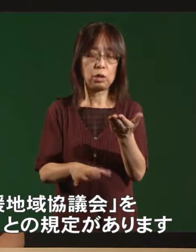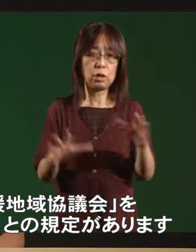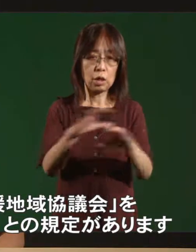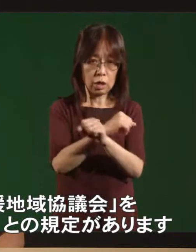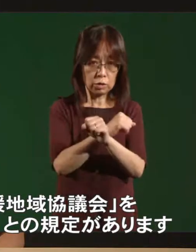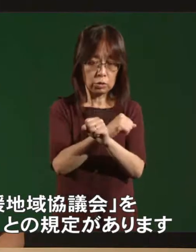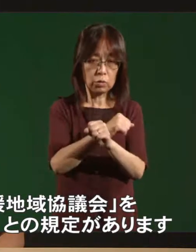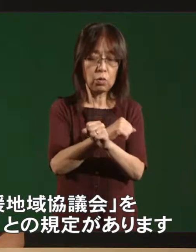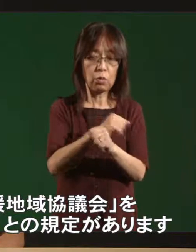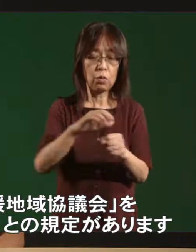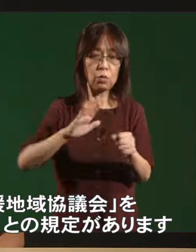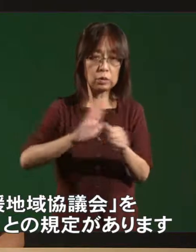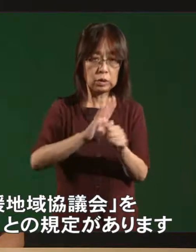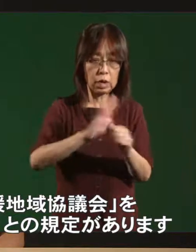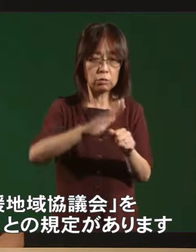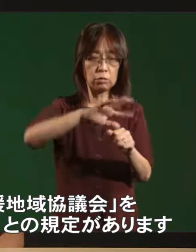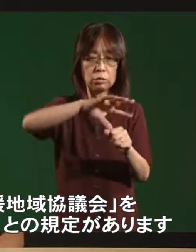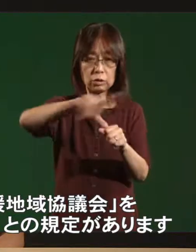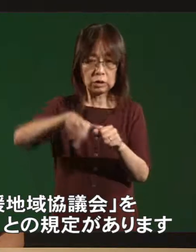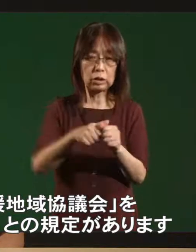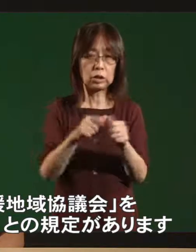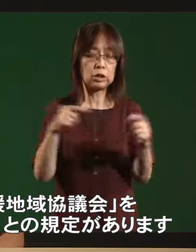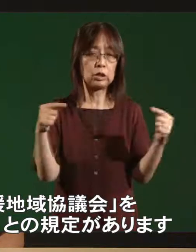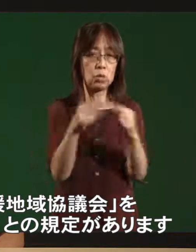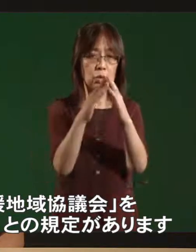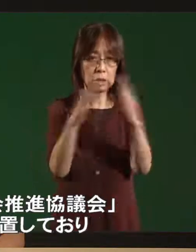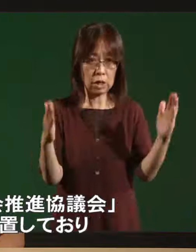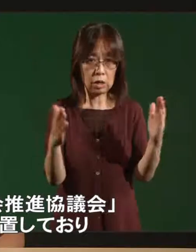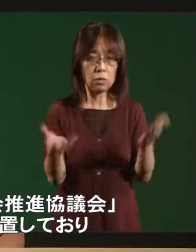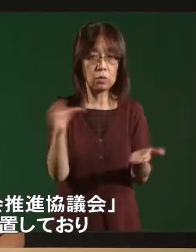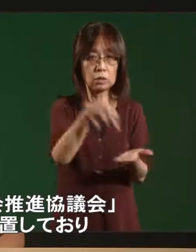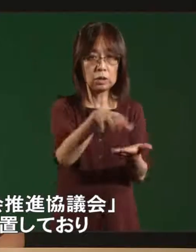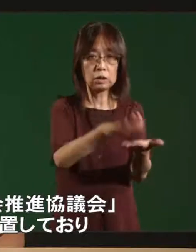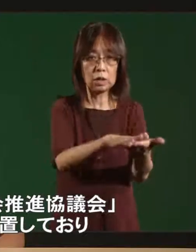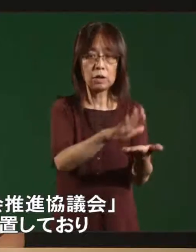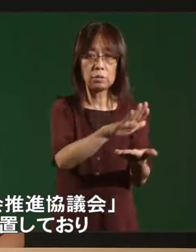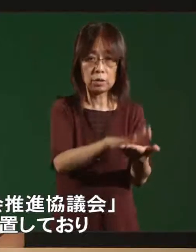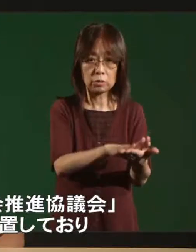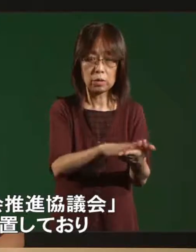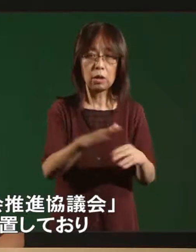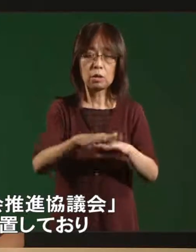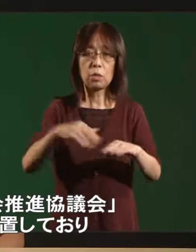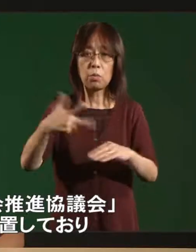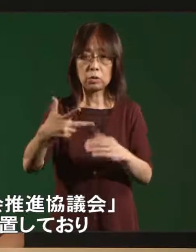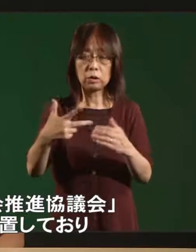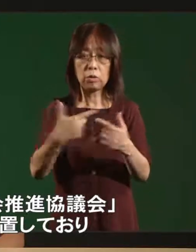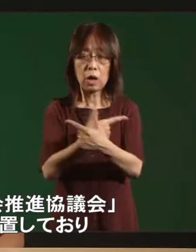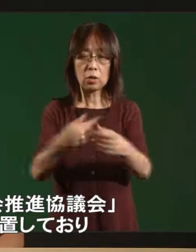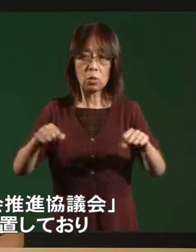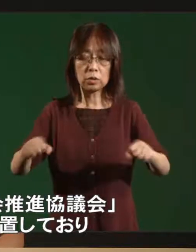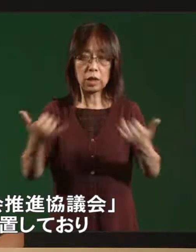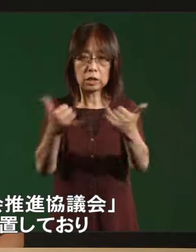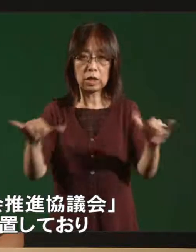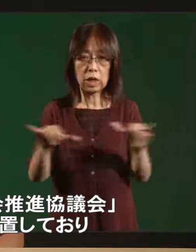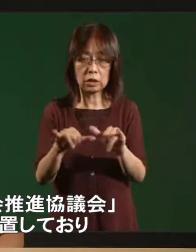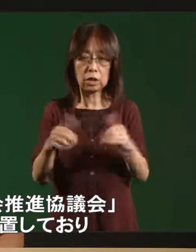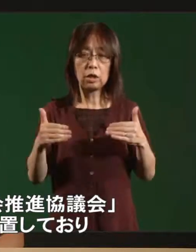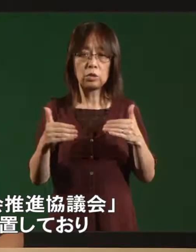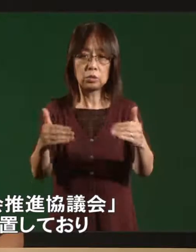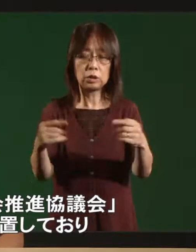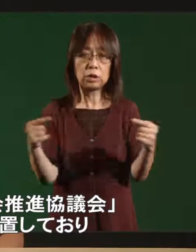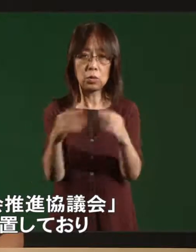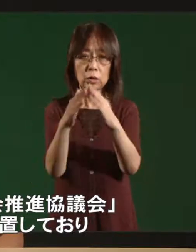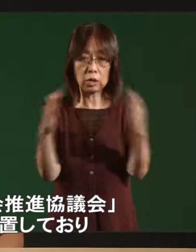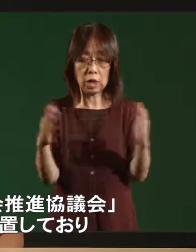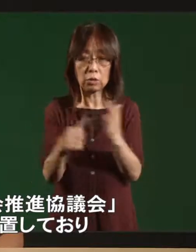設置することができるとの規定があります札幌市では共生社会推進協議会という名称